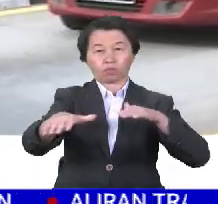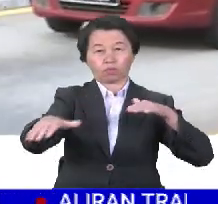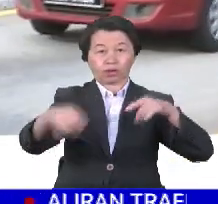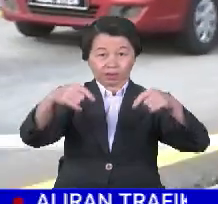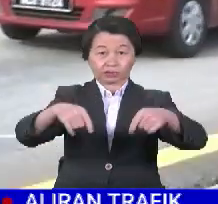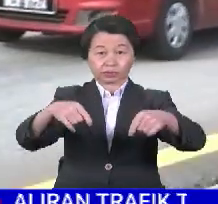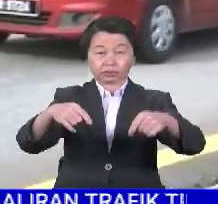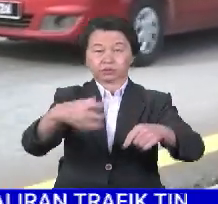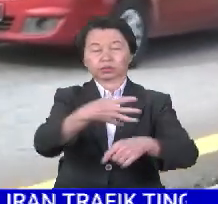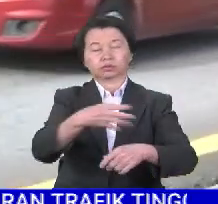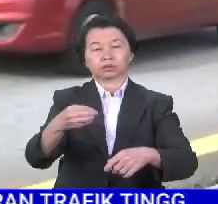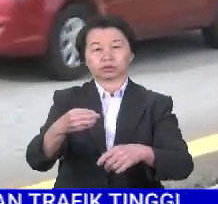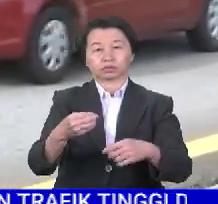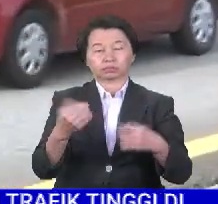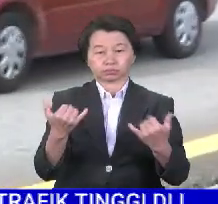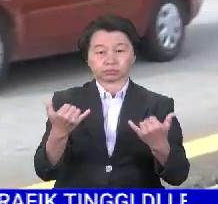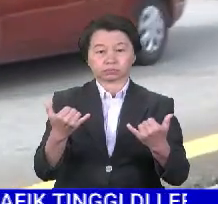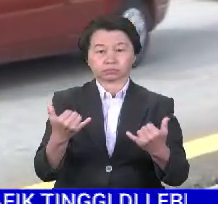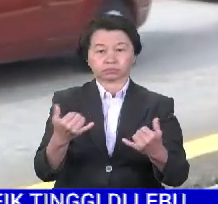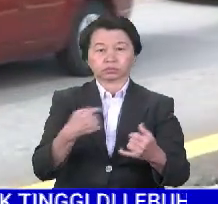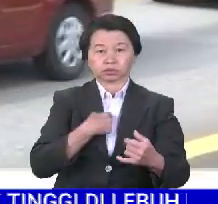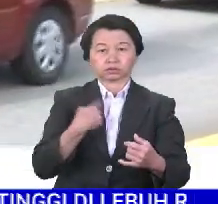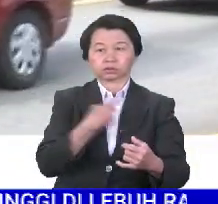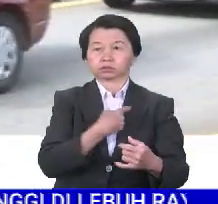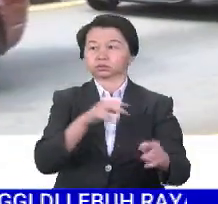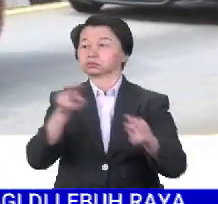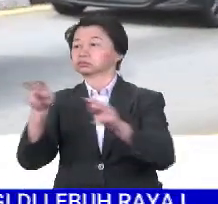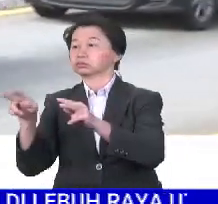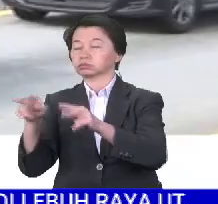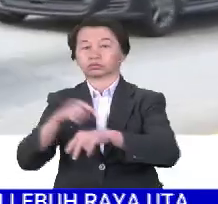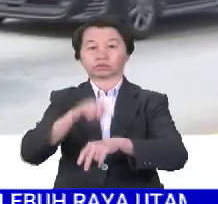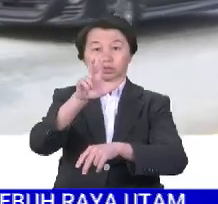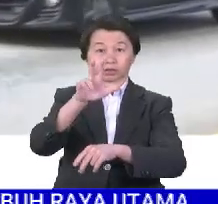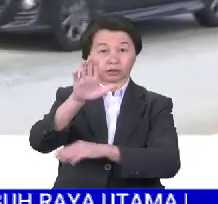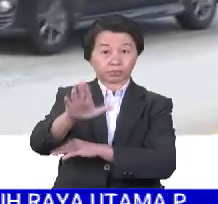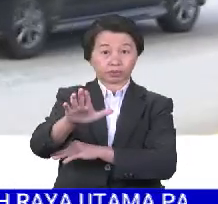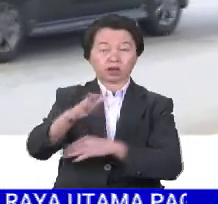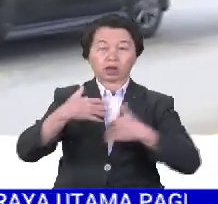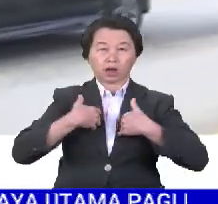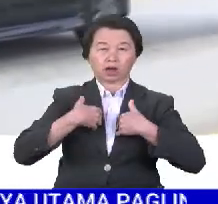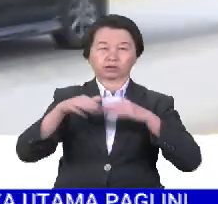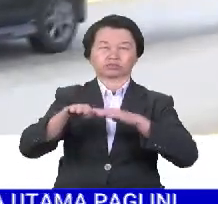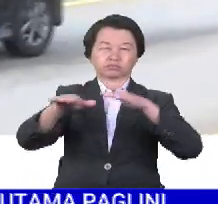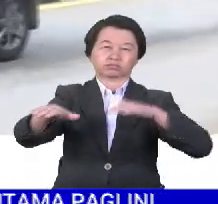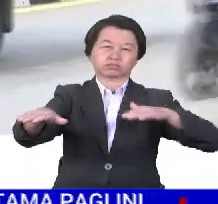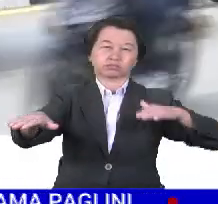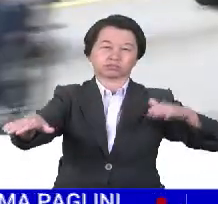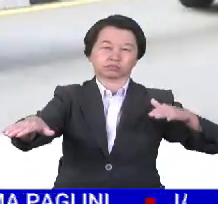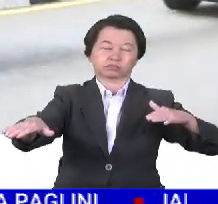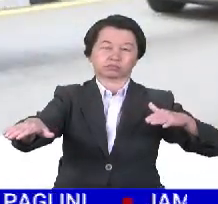sini. Dan setakat ini pemerhatian kami sejak pukul 3 petang tadi berlakunya kesesakan dari